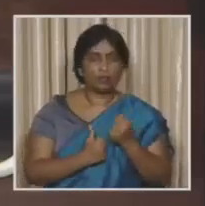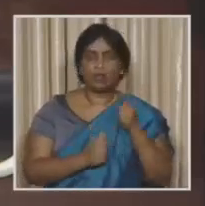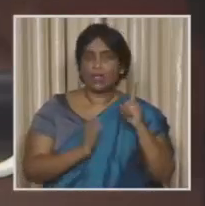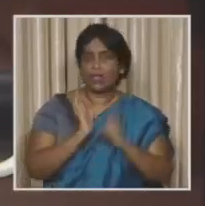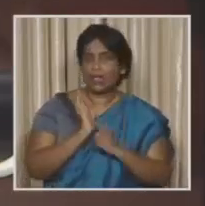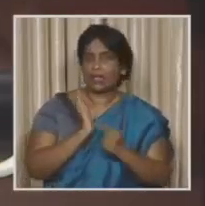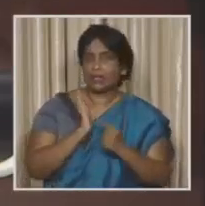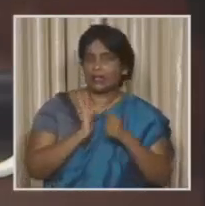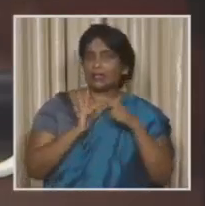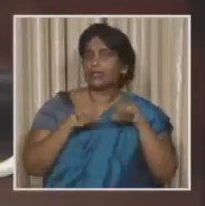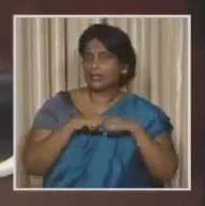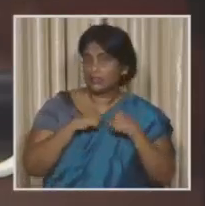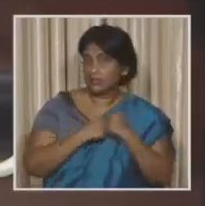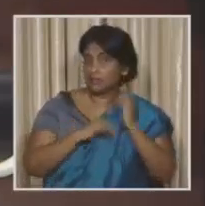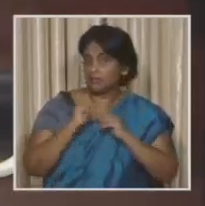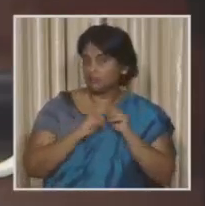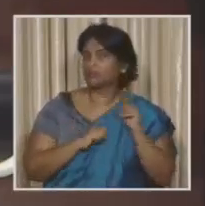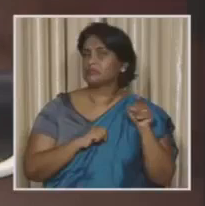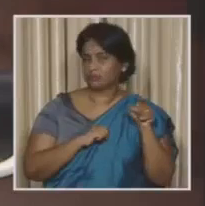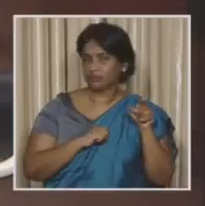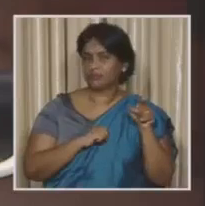LTT සංවිධානයේ ක්‍රියාකාරකමක් විය හැකි.